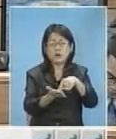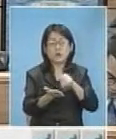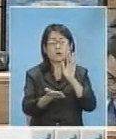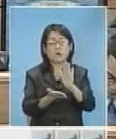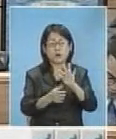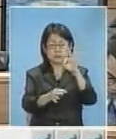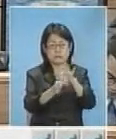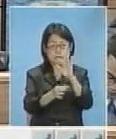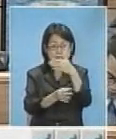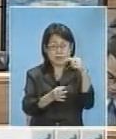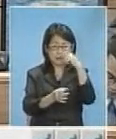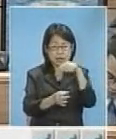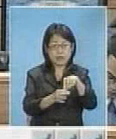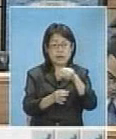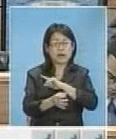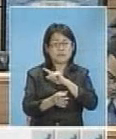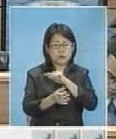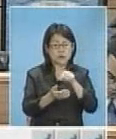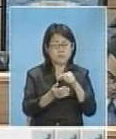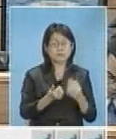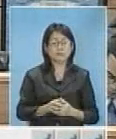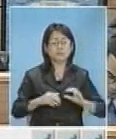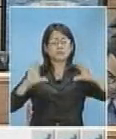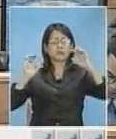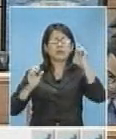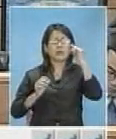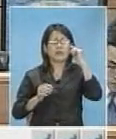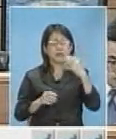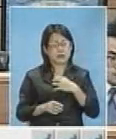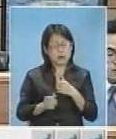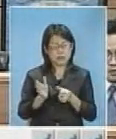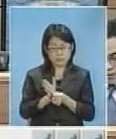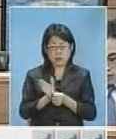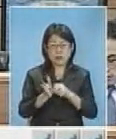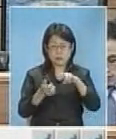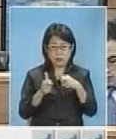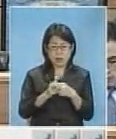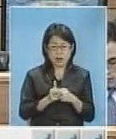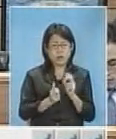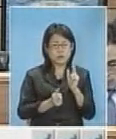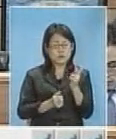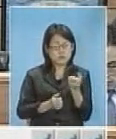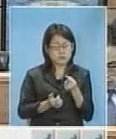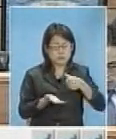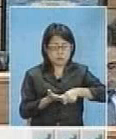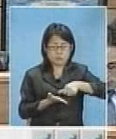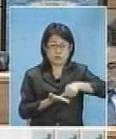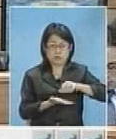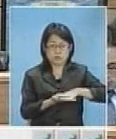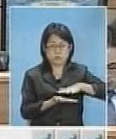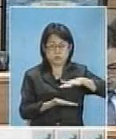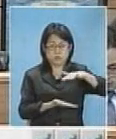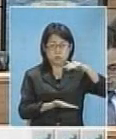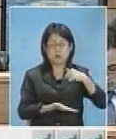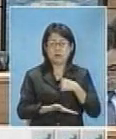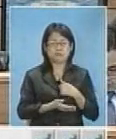คิดของการพยายามของรัฐบาลในการแก้ปัญหาภาระหนี้ส่วนนี้พวกผมไม่